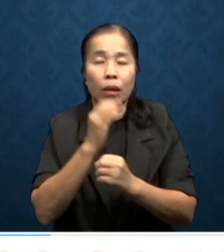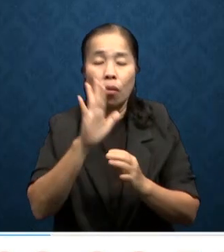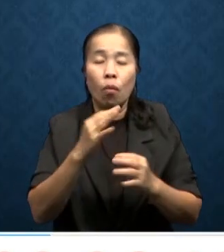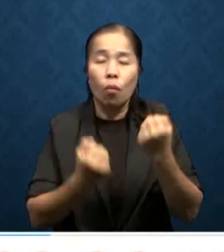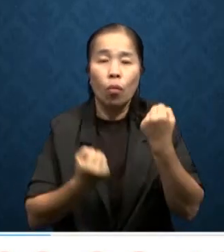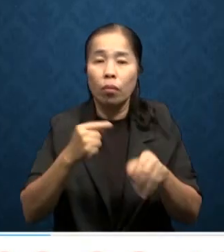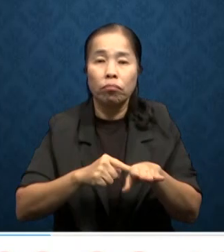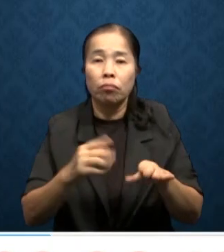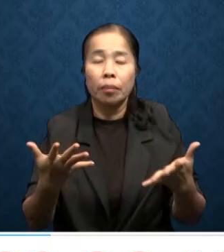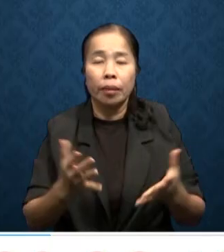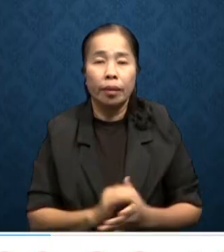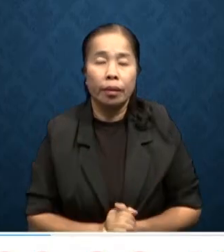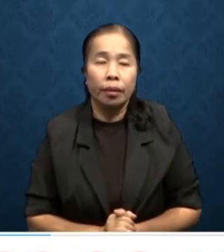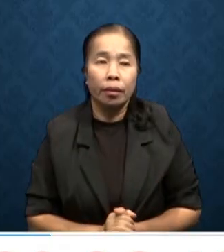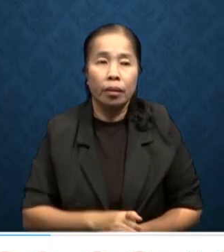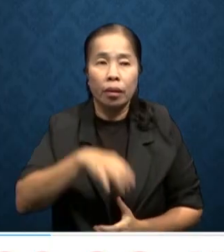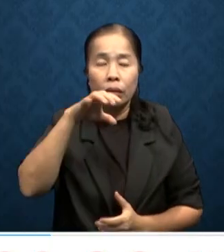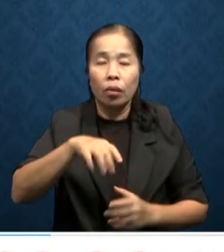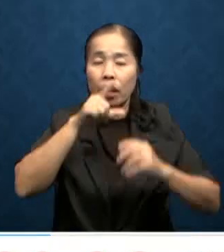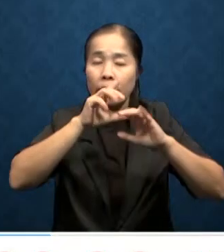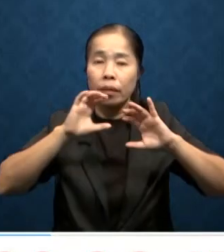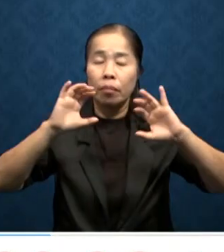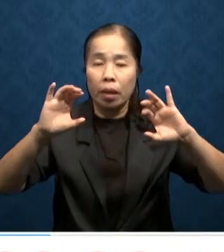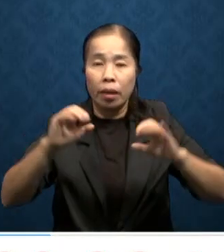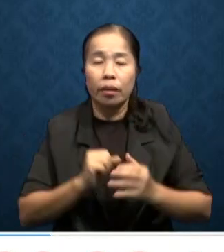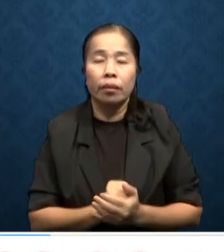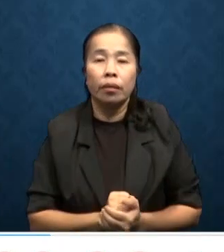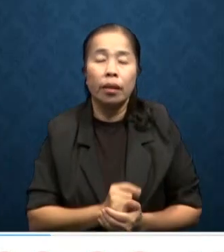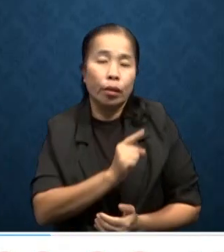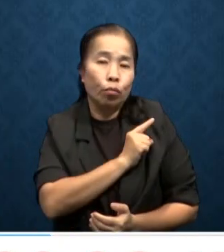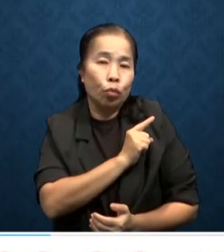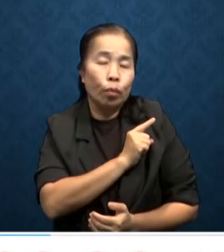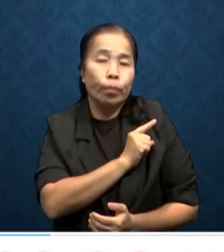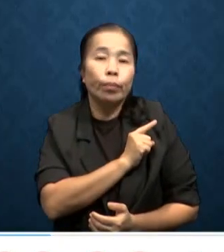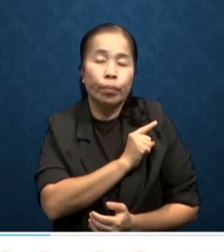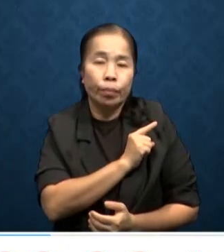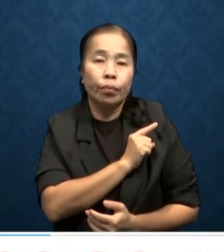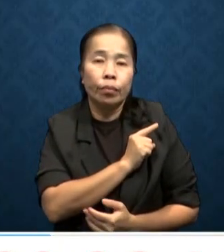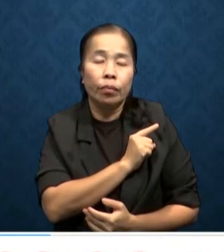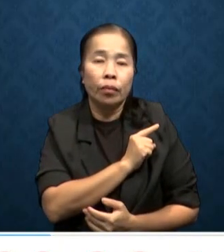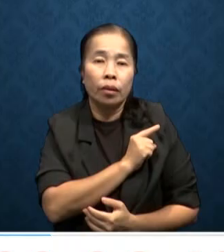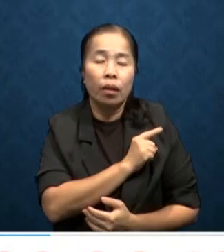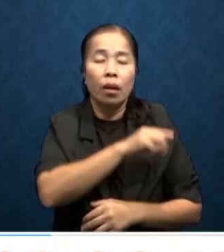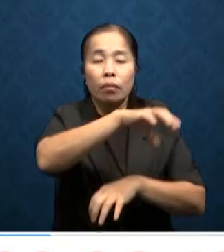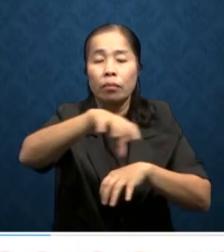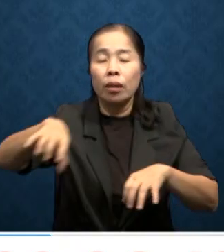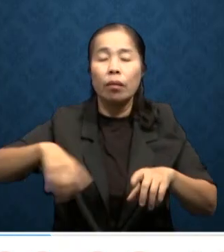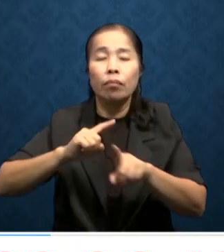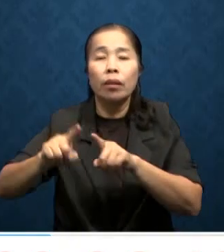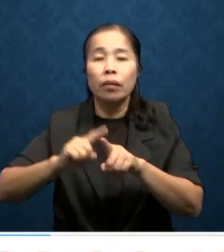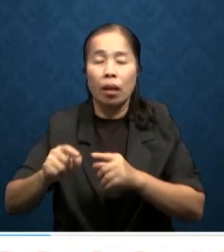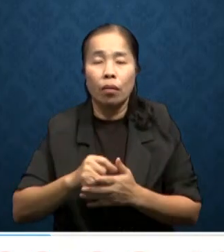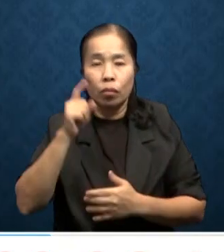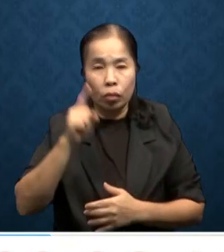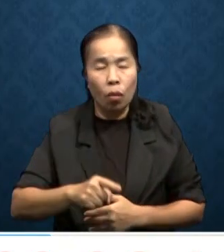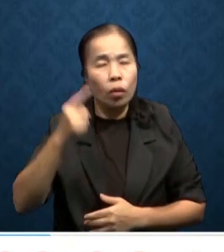ใช้หน่วยงานภาครัฐผู้ที่มีหน้าที่โดยตรงและทุกภาคส่วนที่เกี่ยวข้องควร